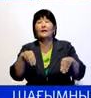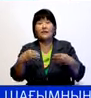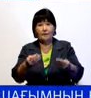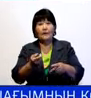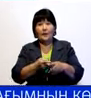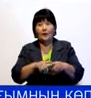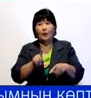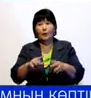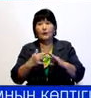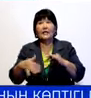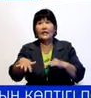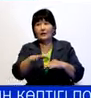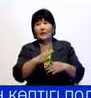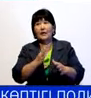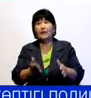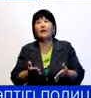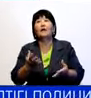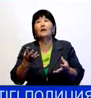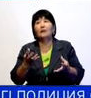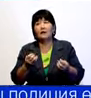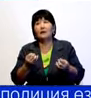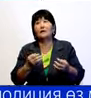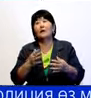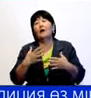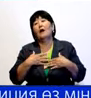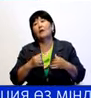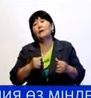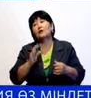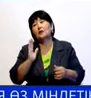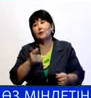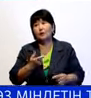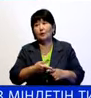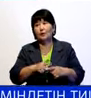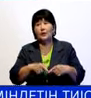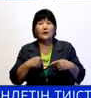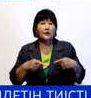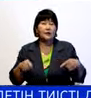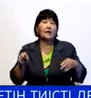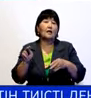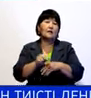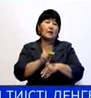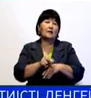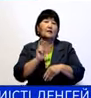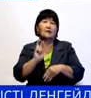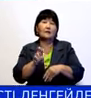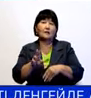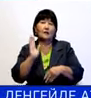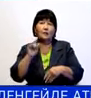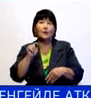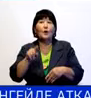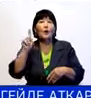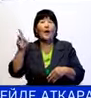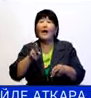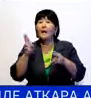osı yeldi bekende. Ya endi aba jıq bolsa ana mana jeñil jerpe tekserilugi osı yaqqa kelip turamız, endi o yaqqa da